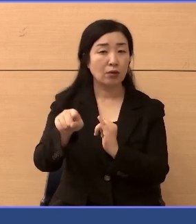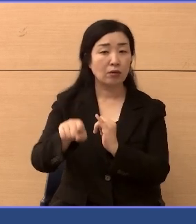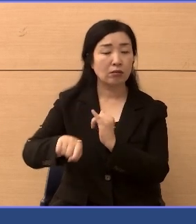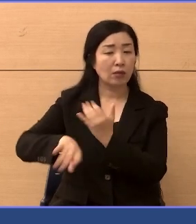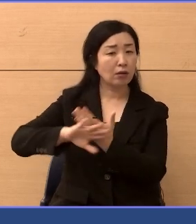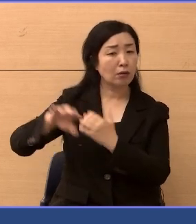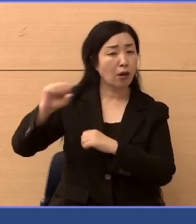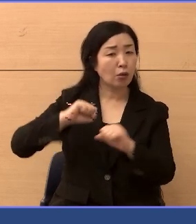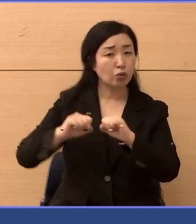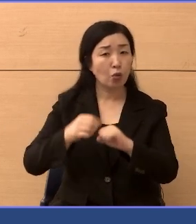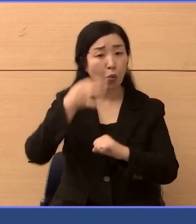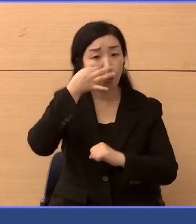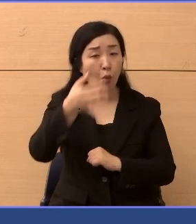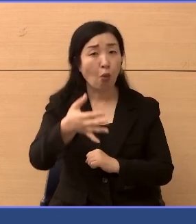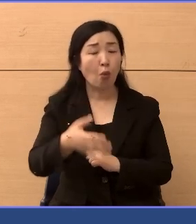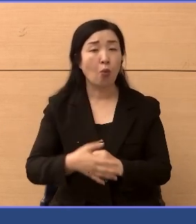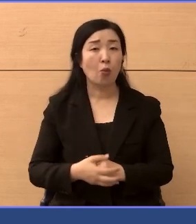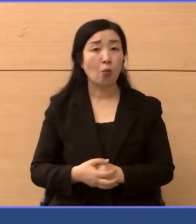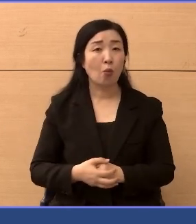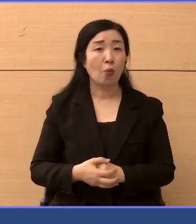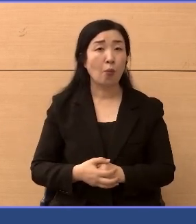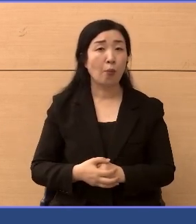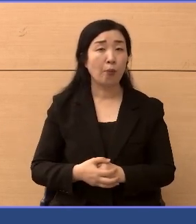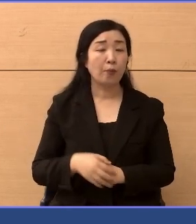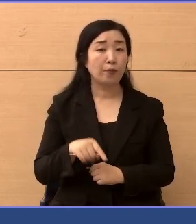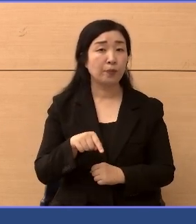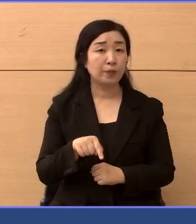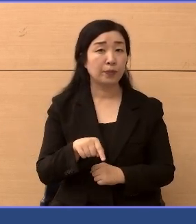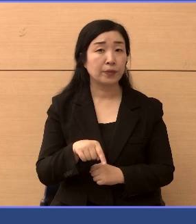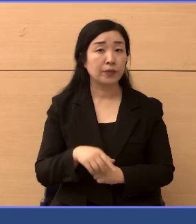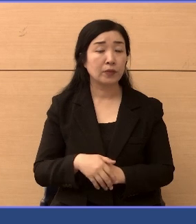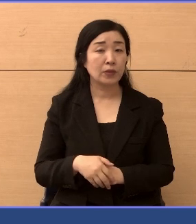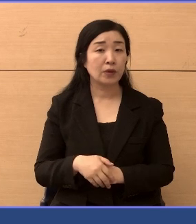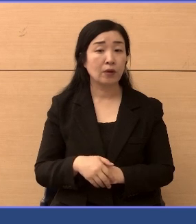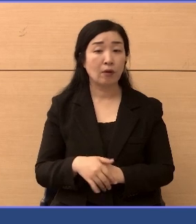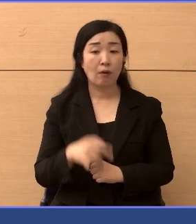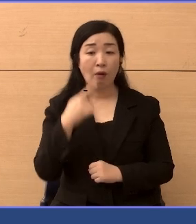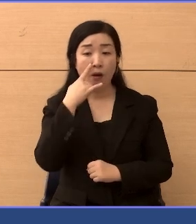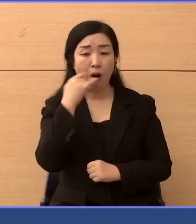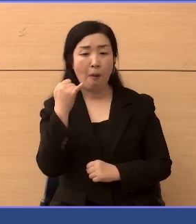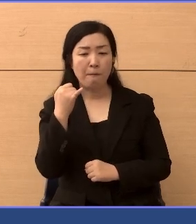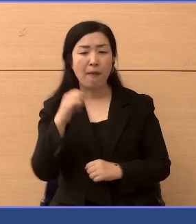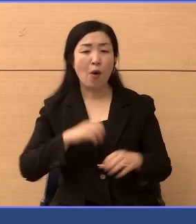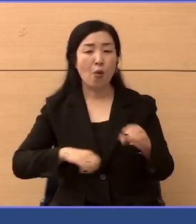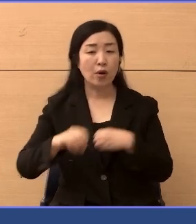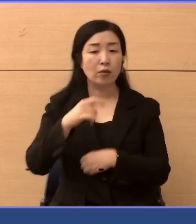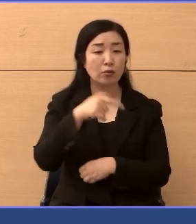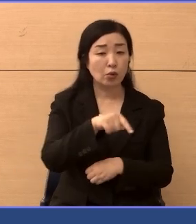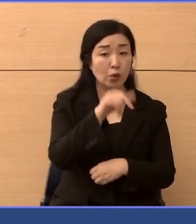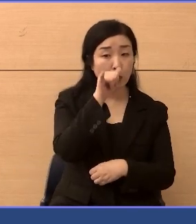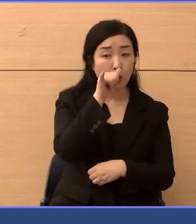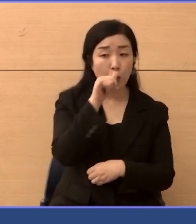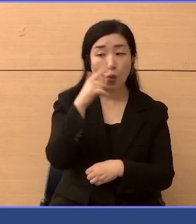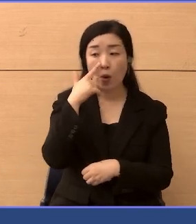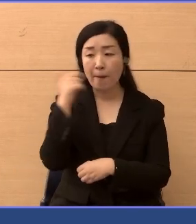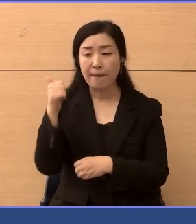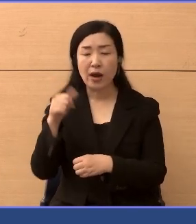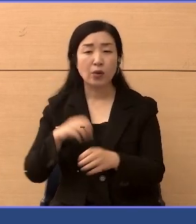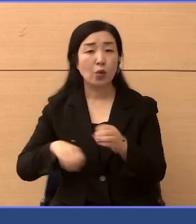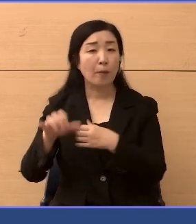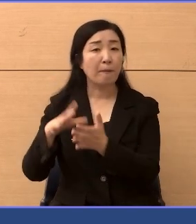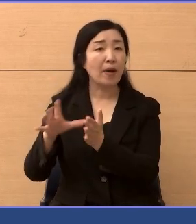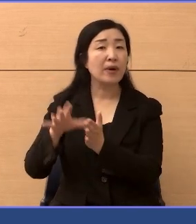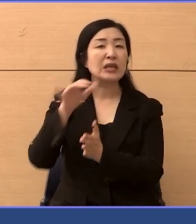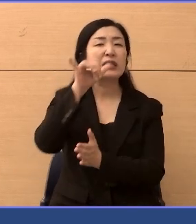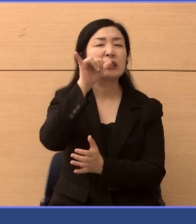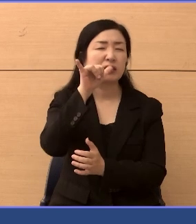ASD 나타날 to 때 behave differently 이러한 with a mother 것은 and a father. And 엄마에게 it's 다르게 usually a 나타날 수도 있고 mistake to 아빠에게 assume 다르게 that 나타날 that 수도 relates 있습니다.